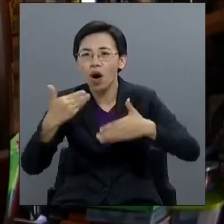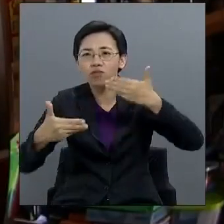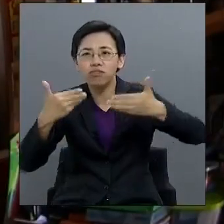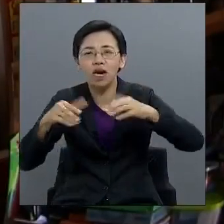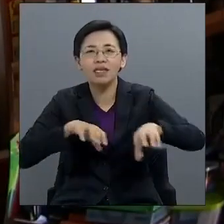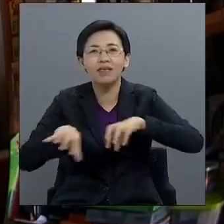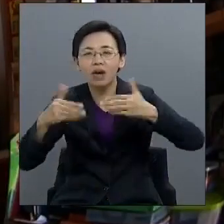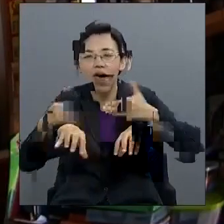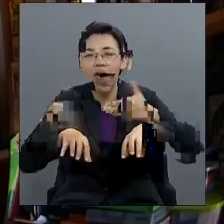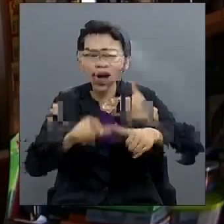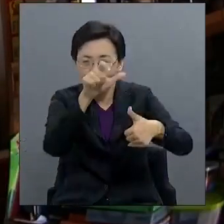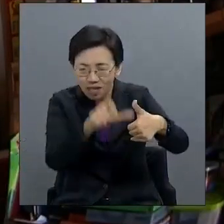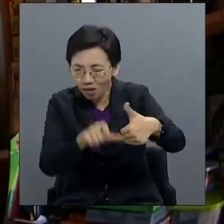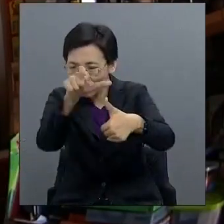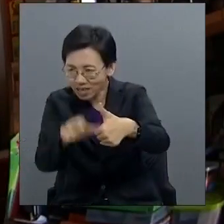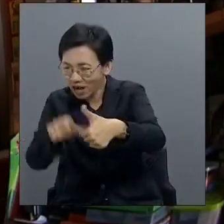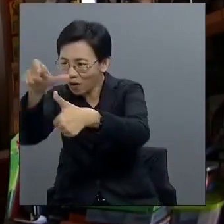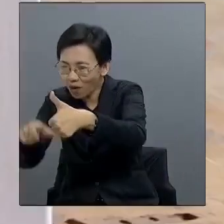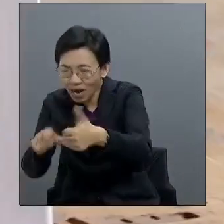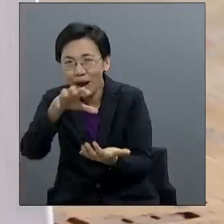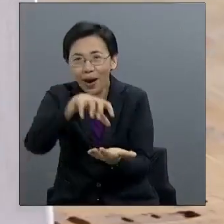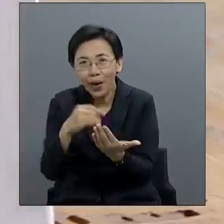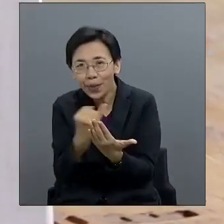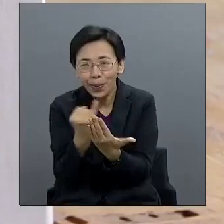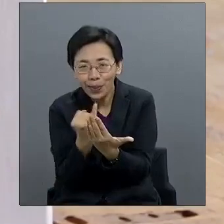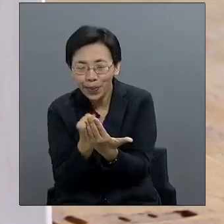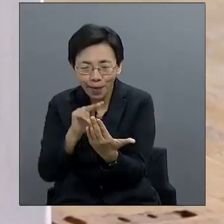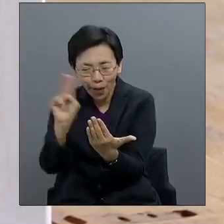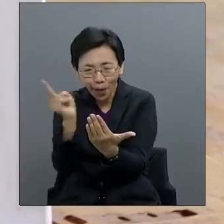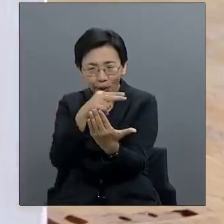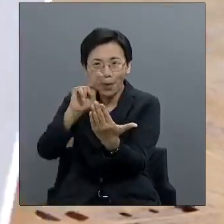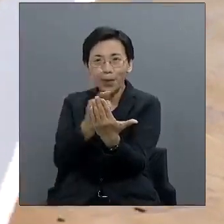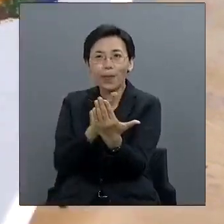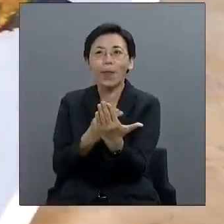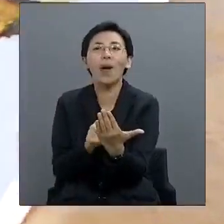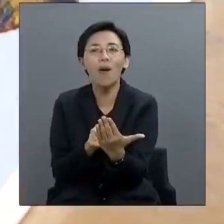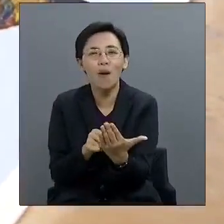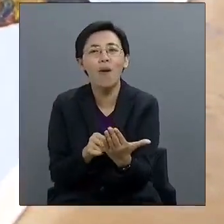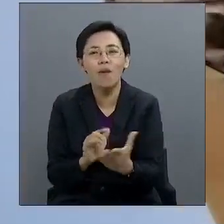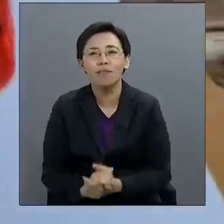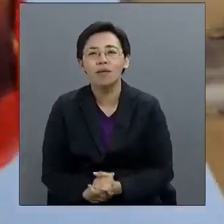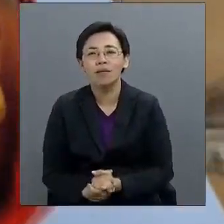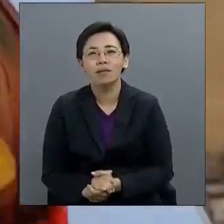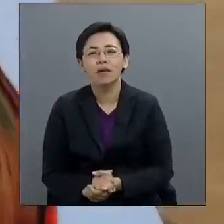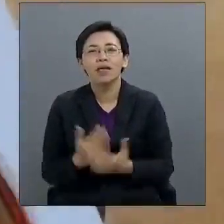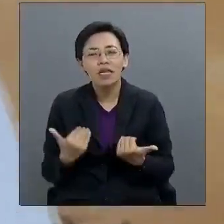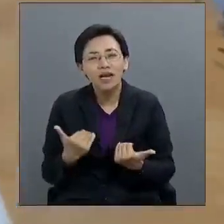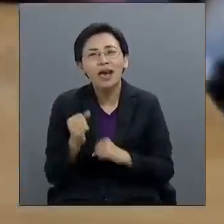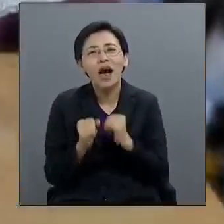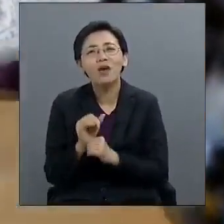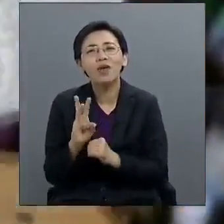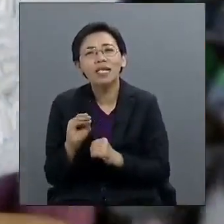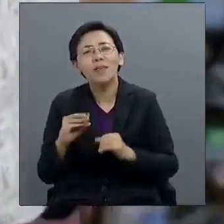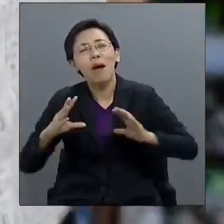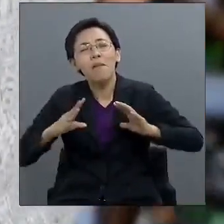การจับเอกลักษณ์บุคคลมาลดทอนเป็นแอบสแตรกในวัยเลข6ที่หลายคนยกให้เป็นวัยพักผ่อนแต่สำหรับอาจารย์สุภ